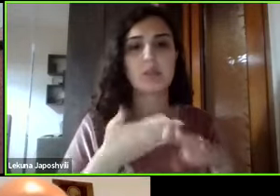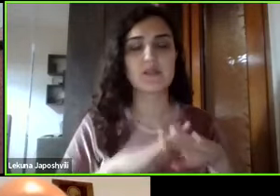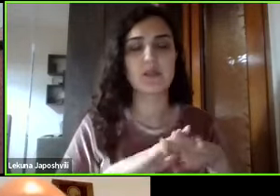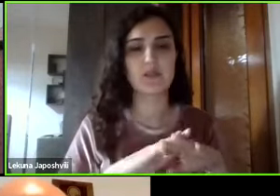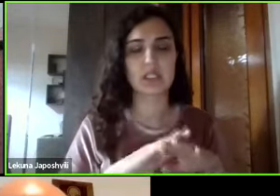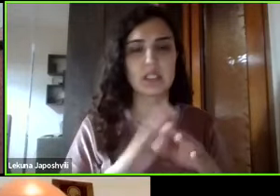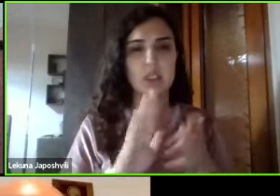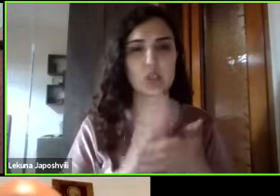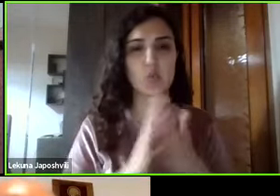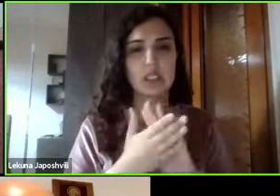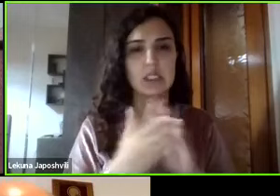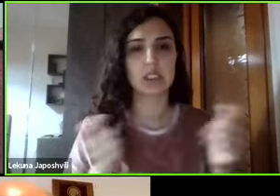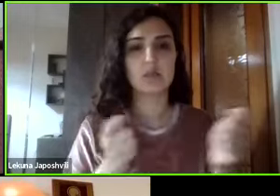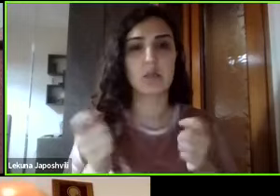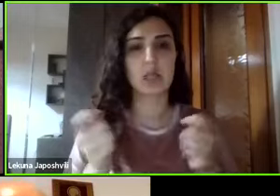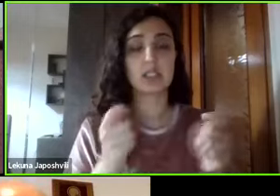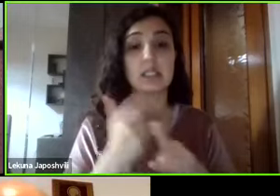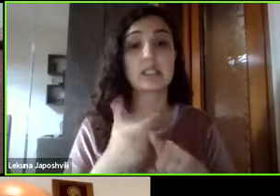ანუ ძალიან